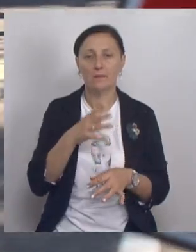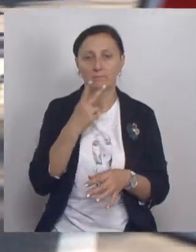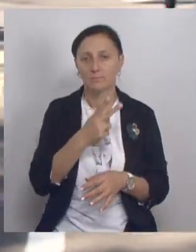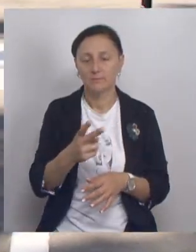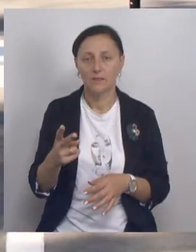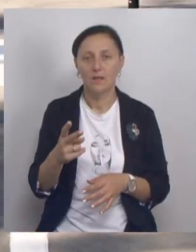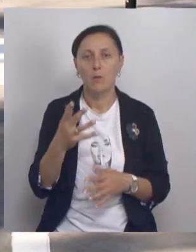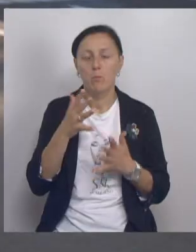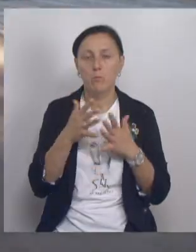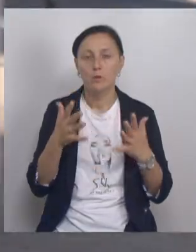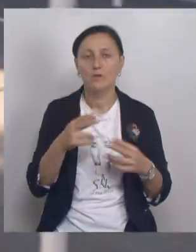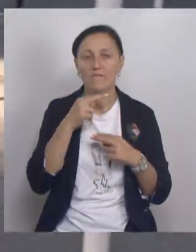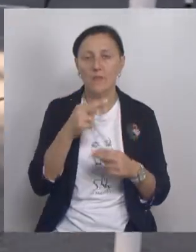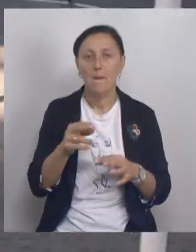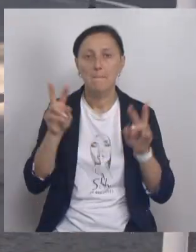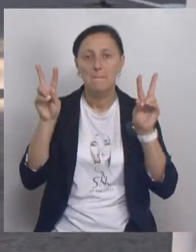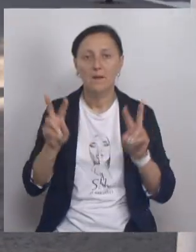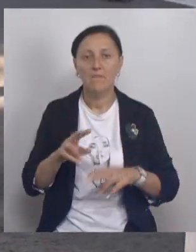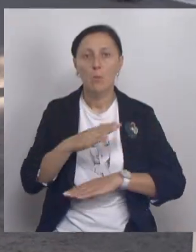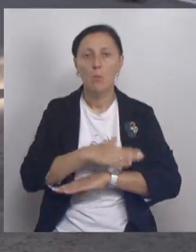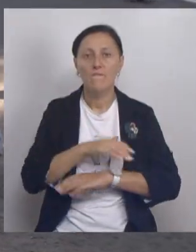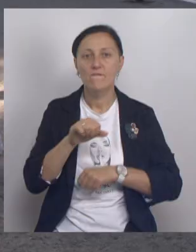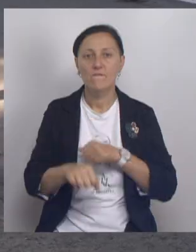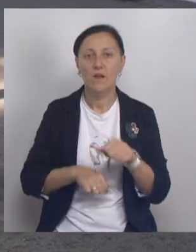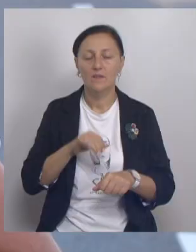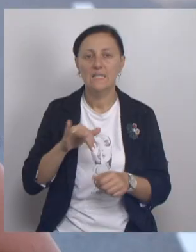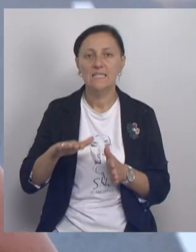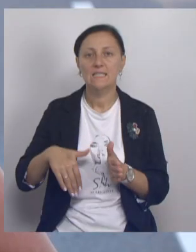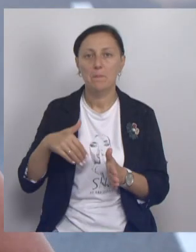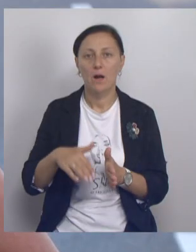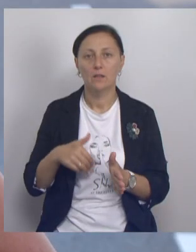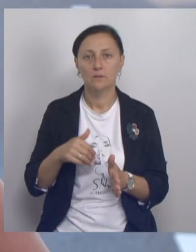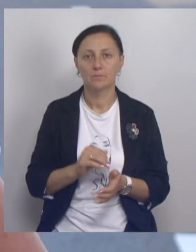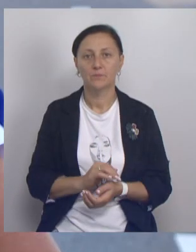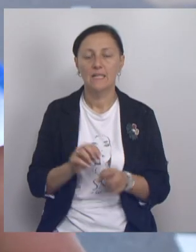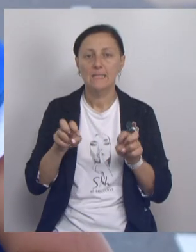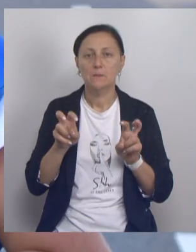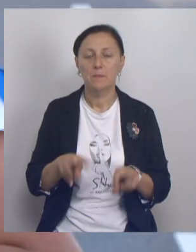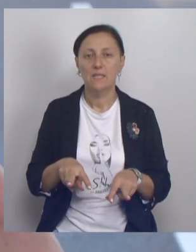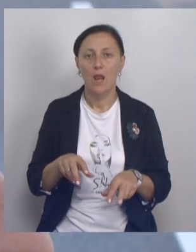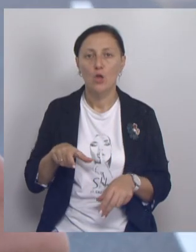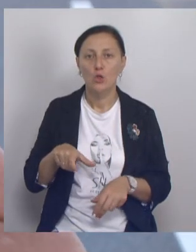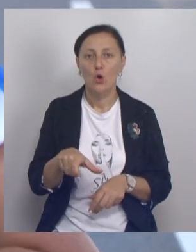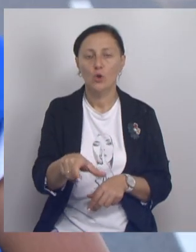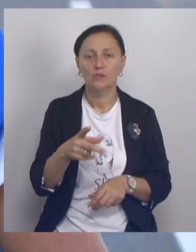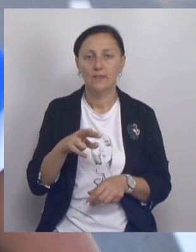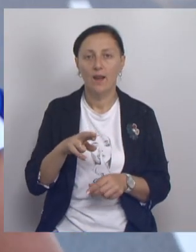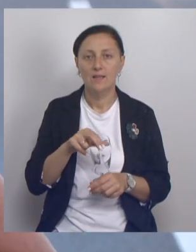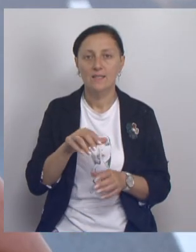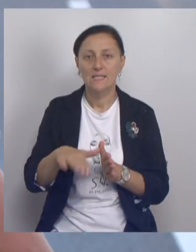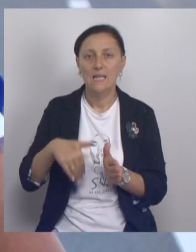внимание уделяют правилам поведения для велосипедистов и самокатеров. Специальная дорожка для самокатов.